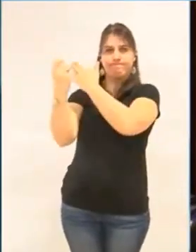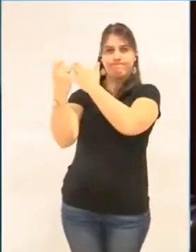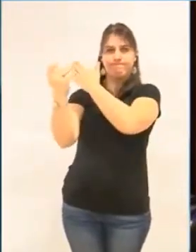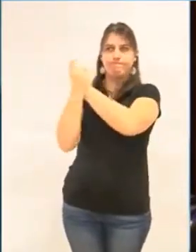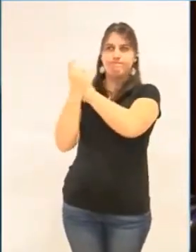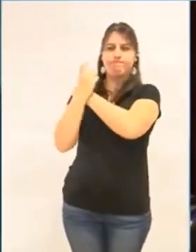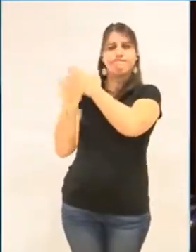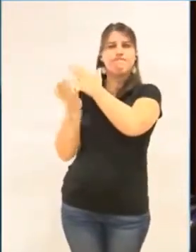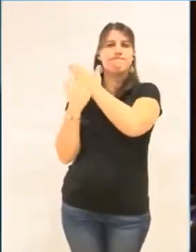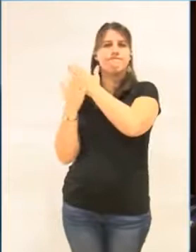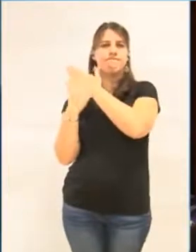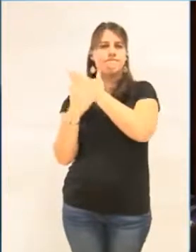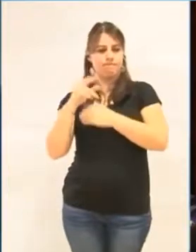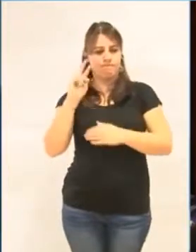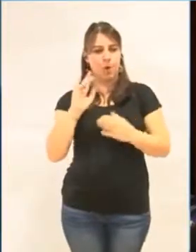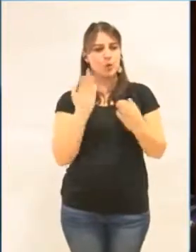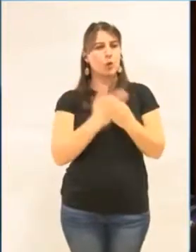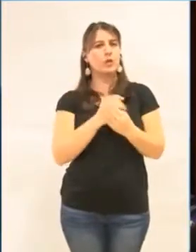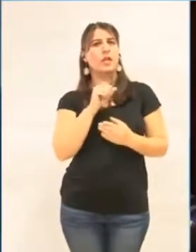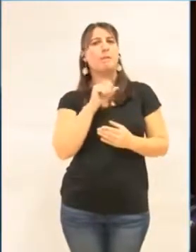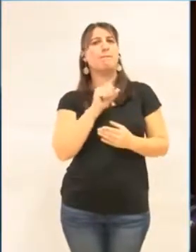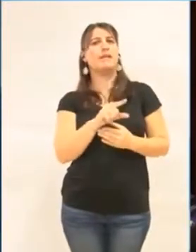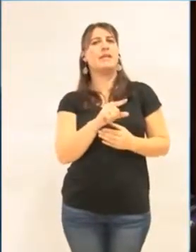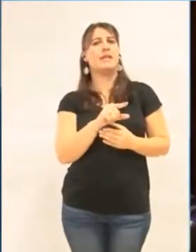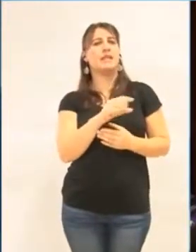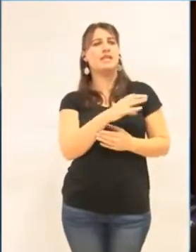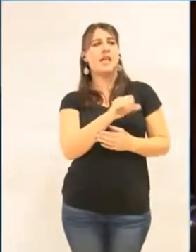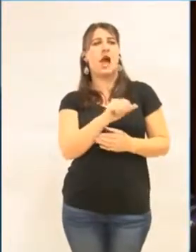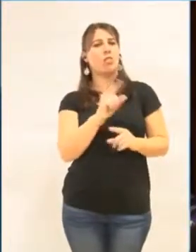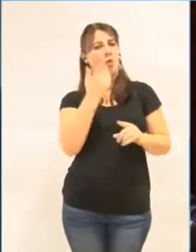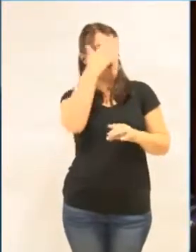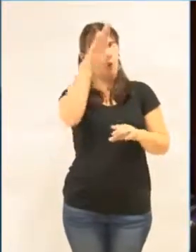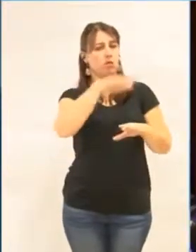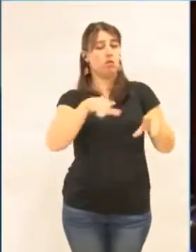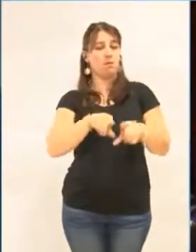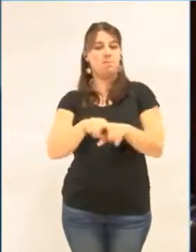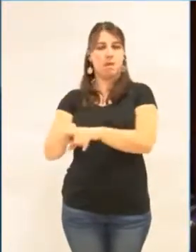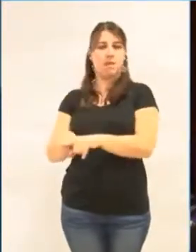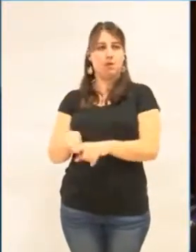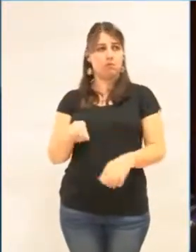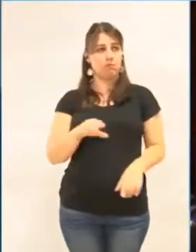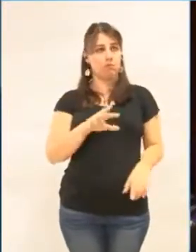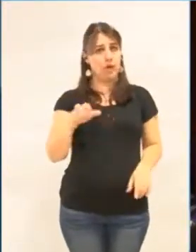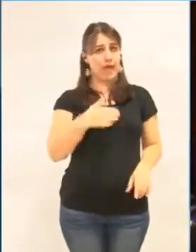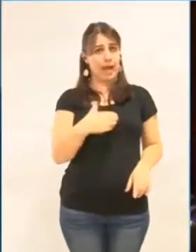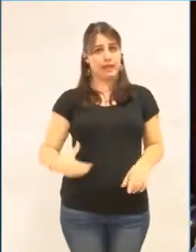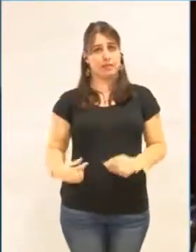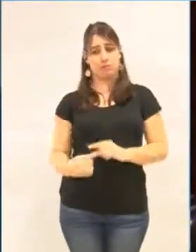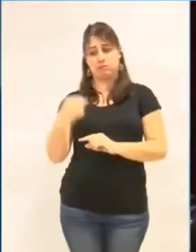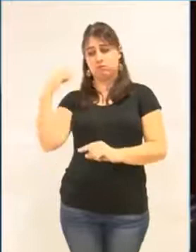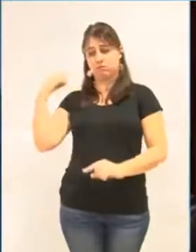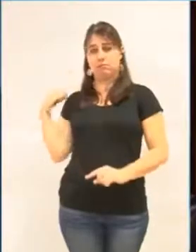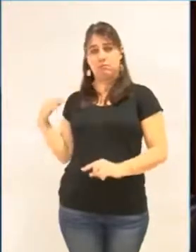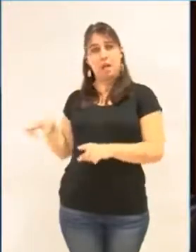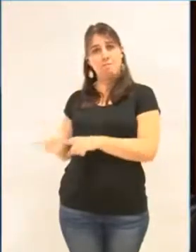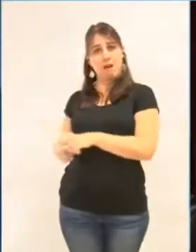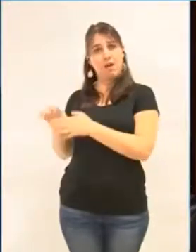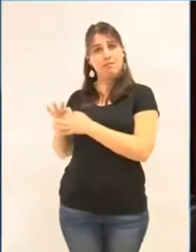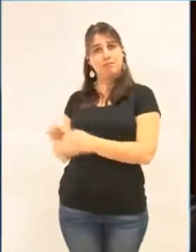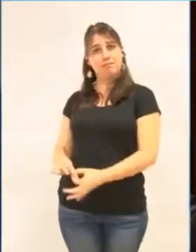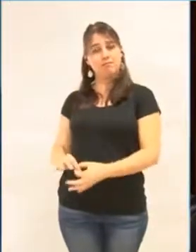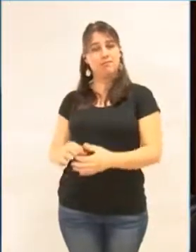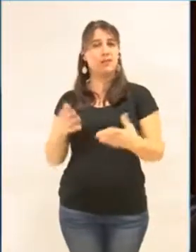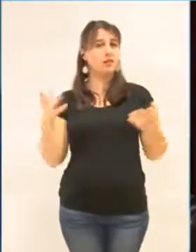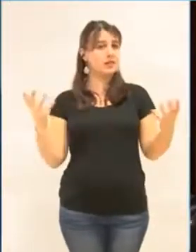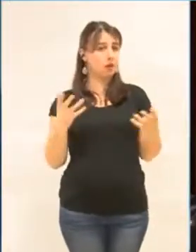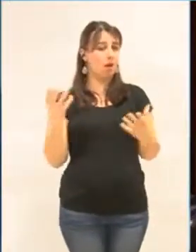et elle n'est pas valable que sur ce dossier, et d'ailleurs, sur le mandat précédent, ces points-là sont aussi évoqués. C'est